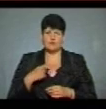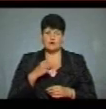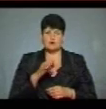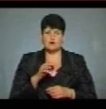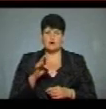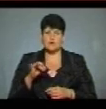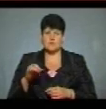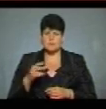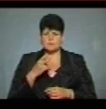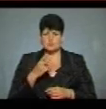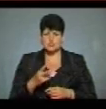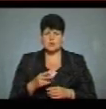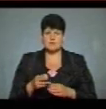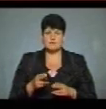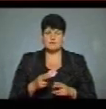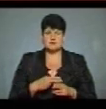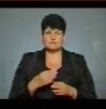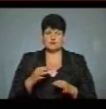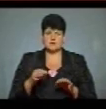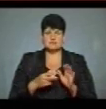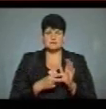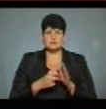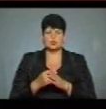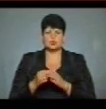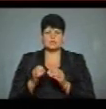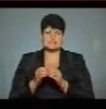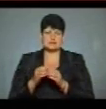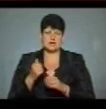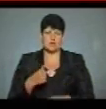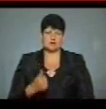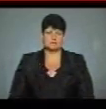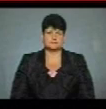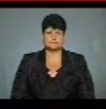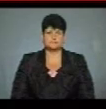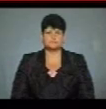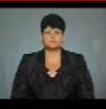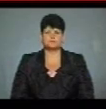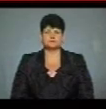стаття передбачає позбавлення волі на строк від 7 до 10 років.